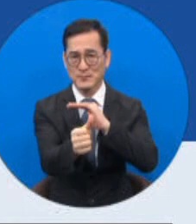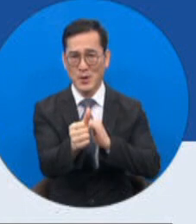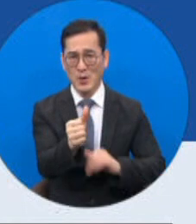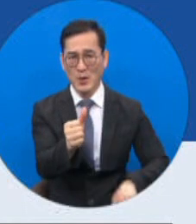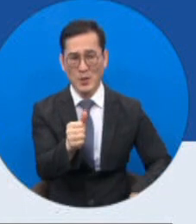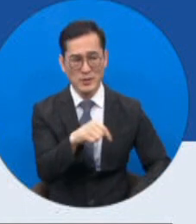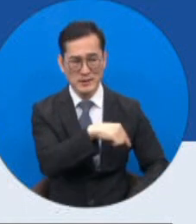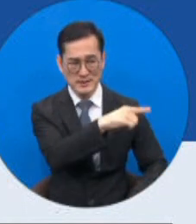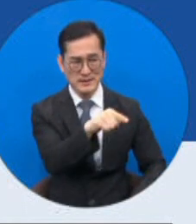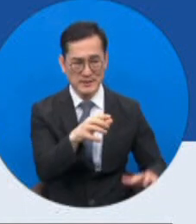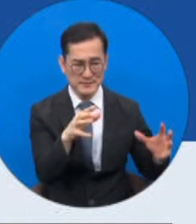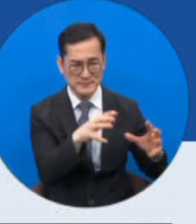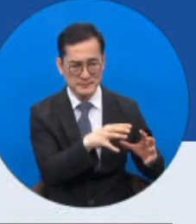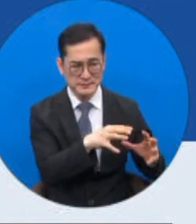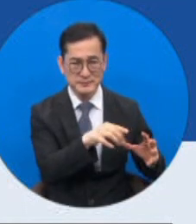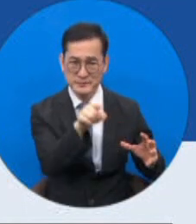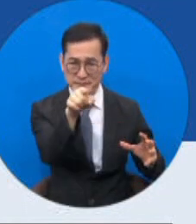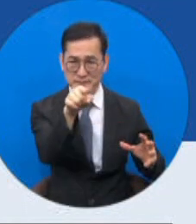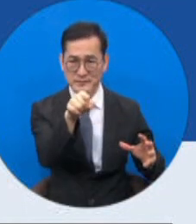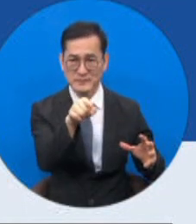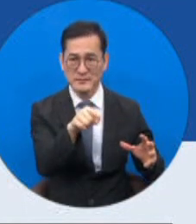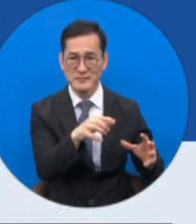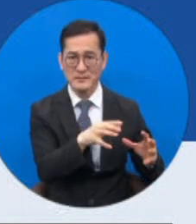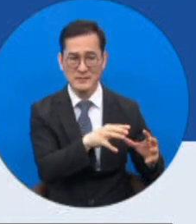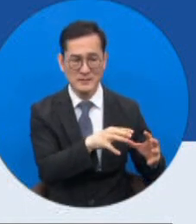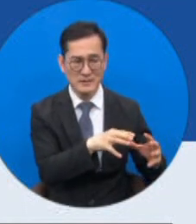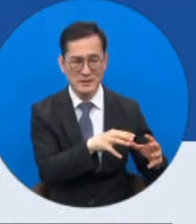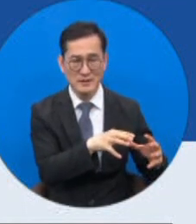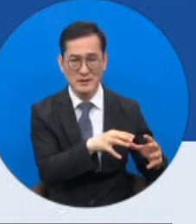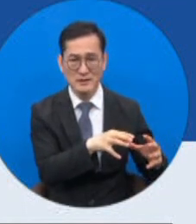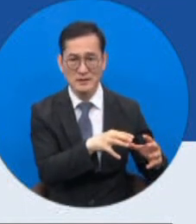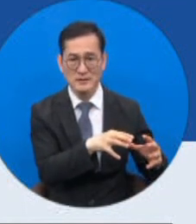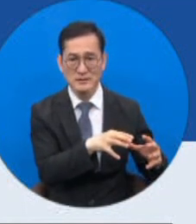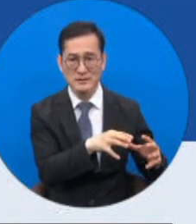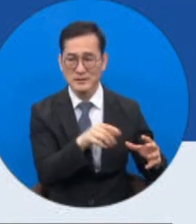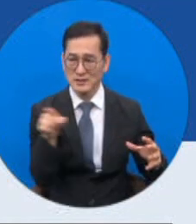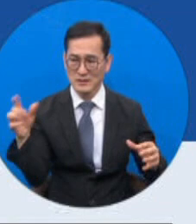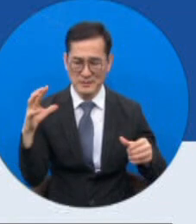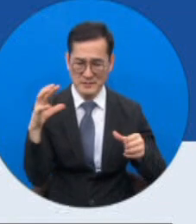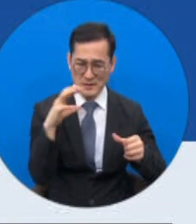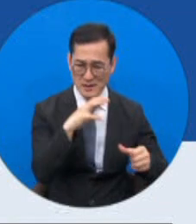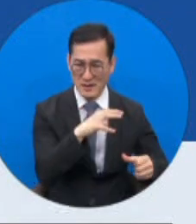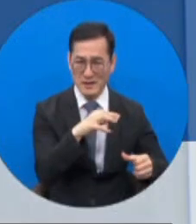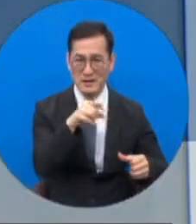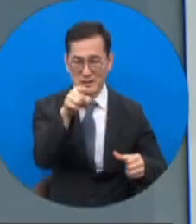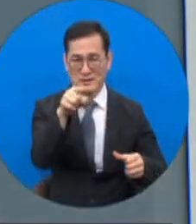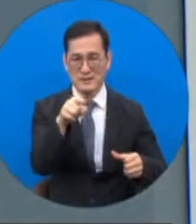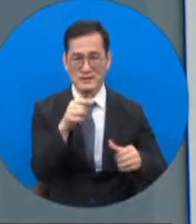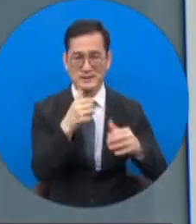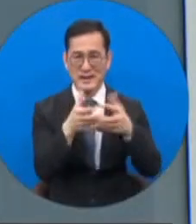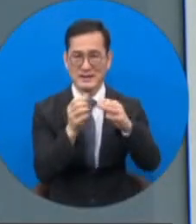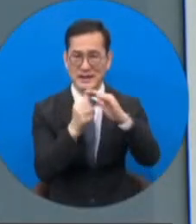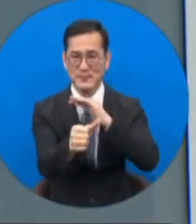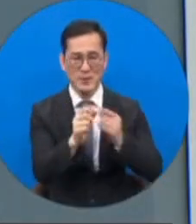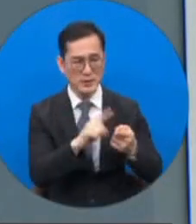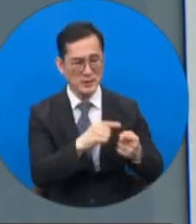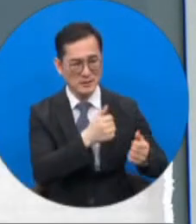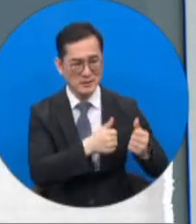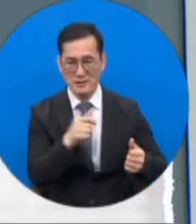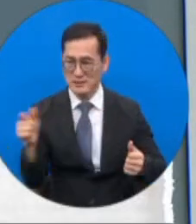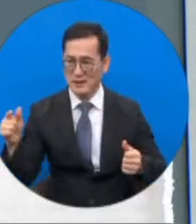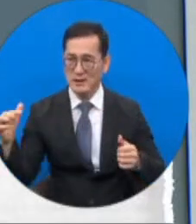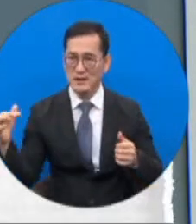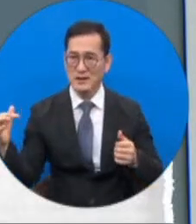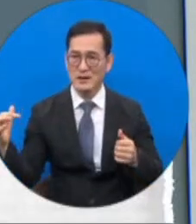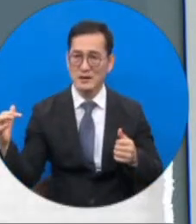조금 방향을 설정하거나 좀 저항할 수 있는 단어로 들렸다면 아하. 거기에 굉장히 민감하게 반응했을 수 있지 않았을까. 결국